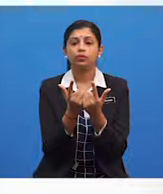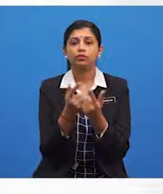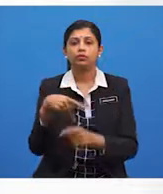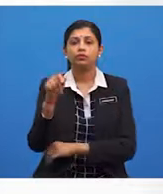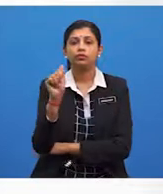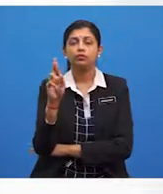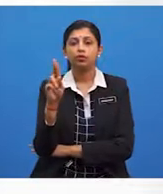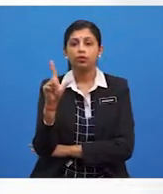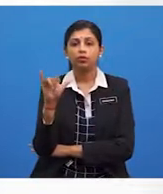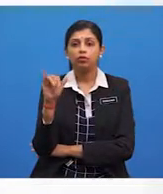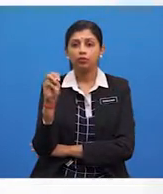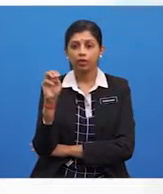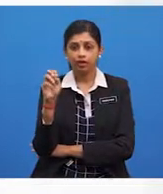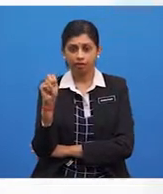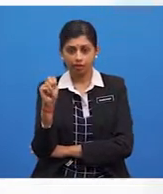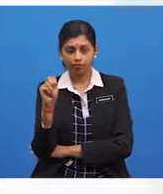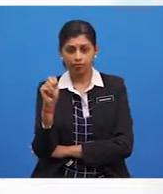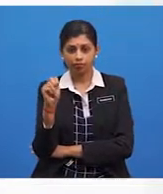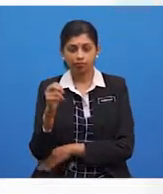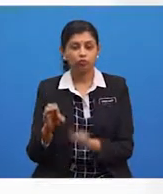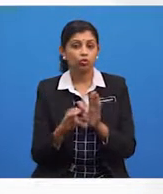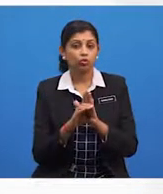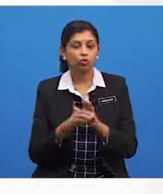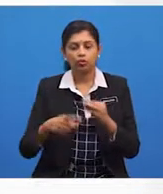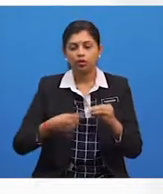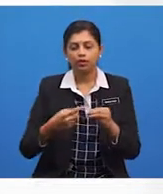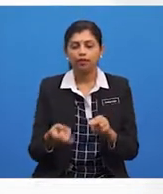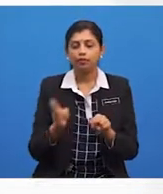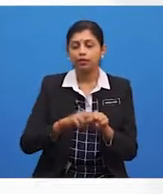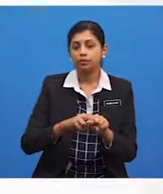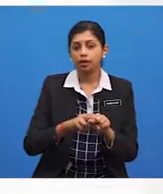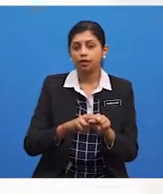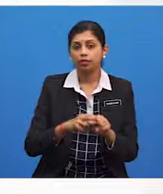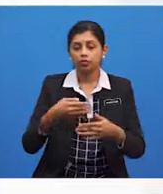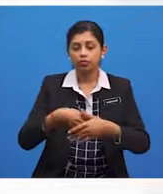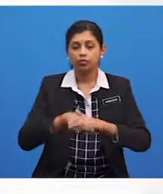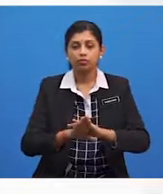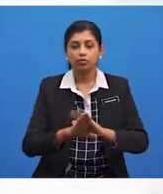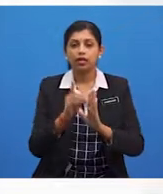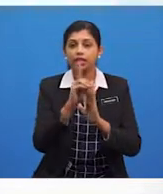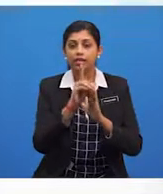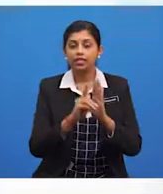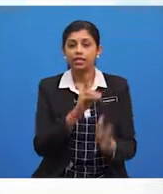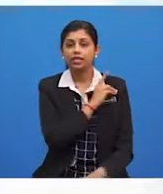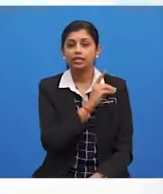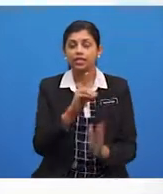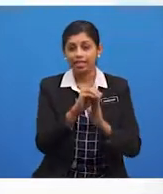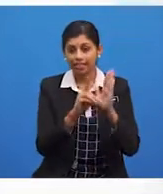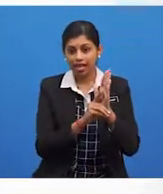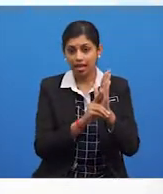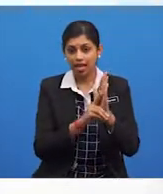contoh, pindaan ini adalah melibatkan pertambahan atau pemansuhan sesuatu dasar kerajaan.